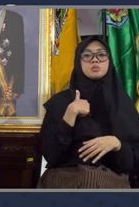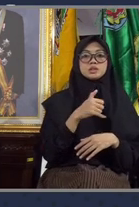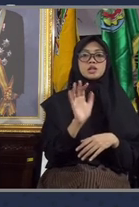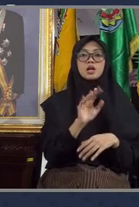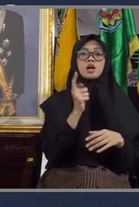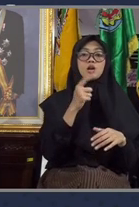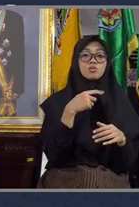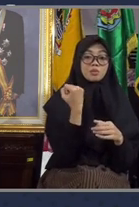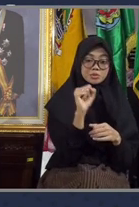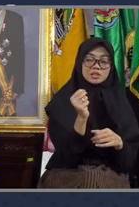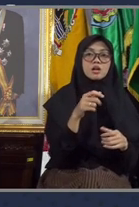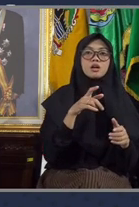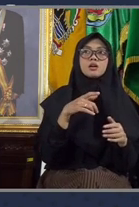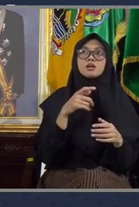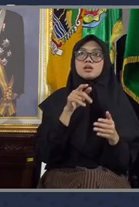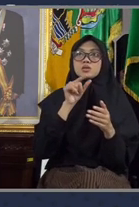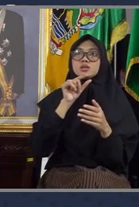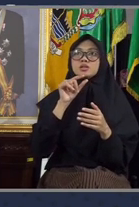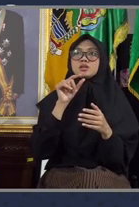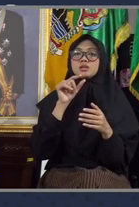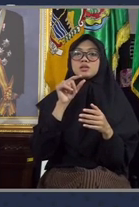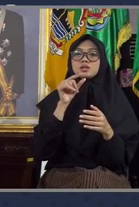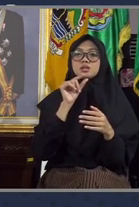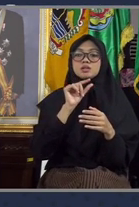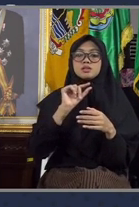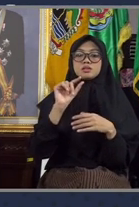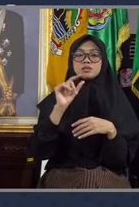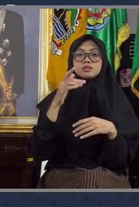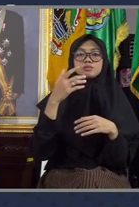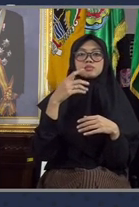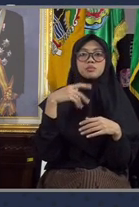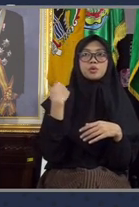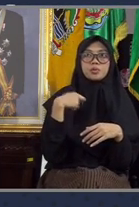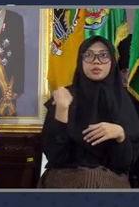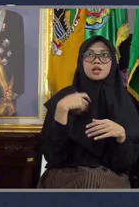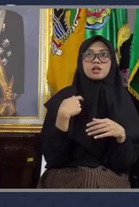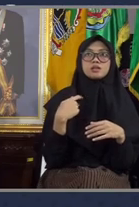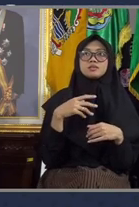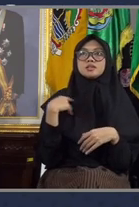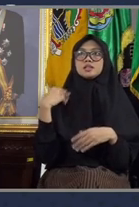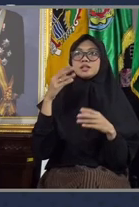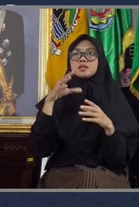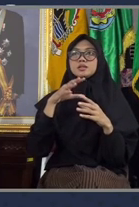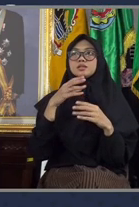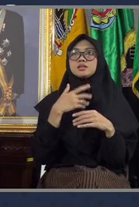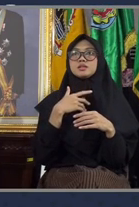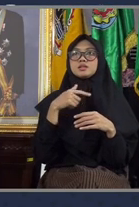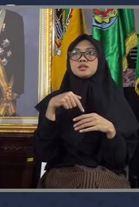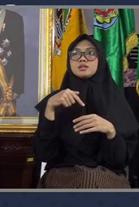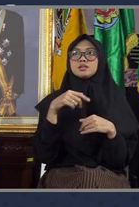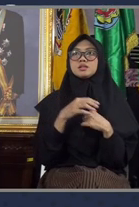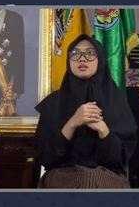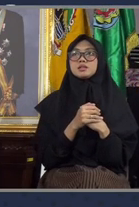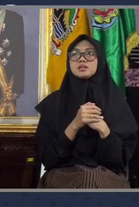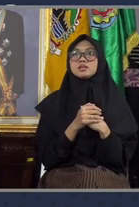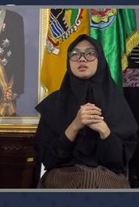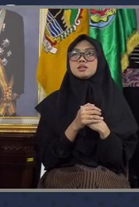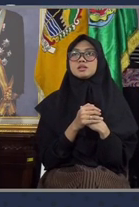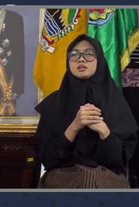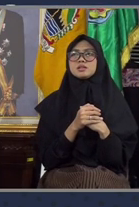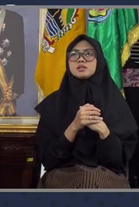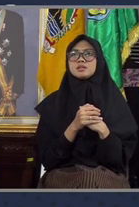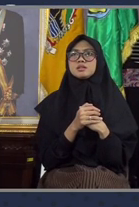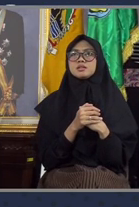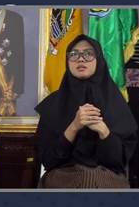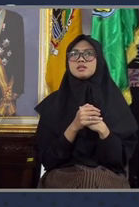warahmatullahi wabarakatuh. Usulannya, di setiap kelurahan ada pusat pengaduan informasi dan advokasi. Bu, enggak usah